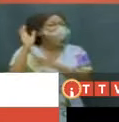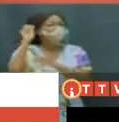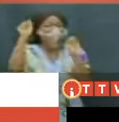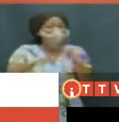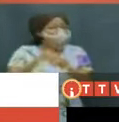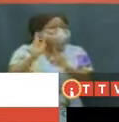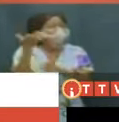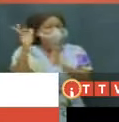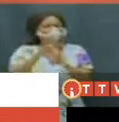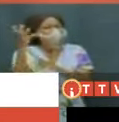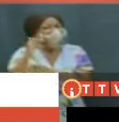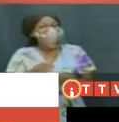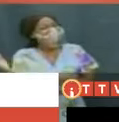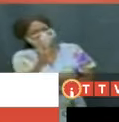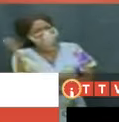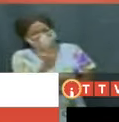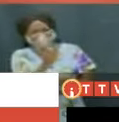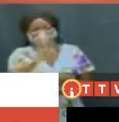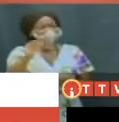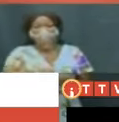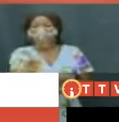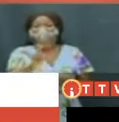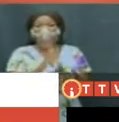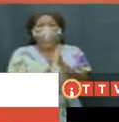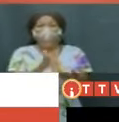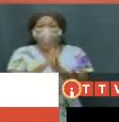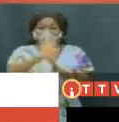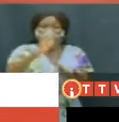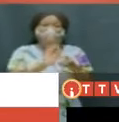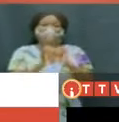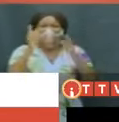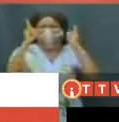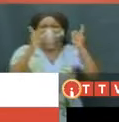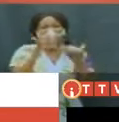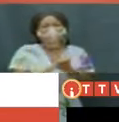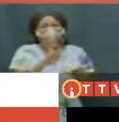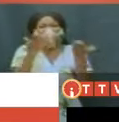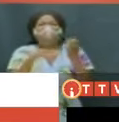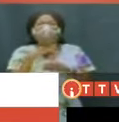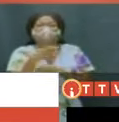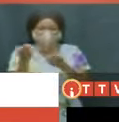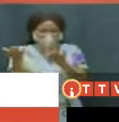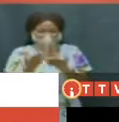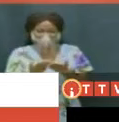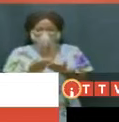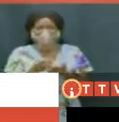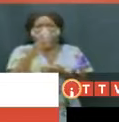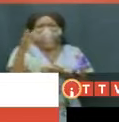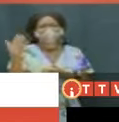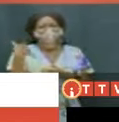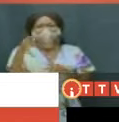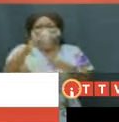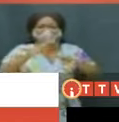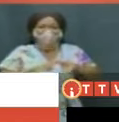ife sitikalandira teroni koma nkhani yake ndichetanena icho kuti mukatero ndi kuti mudzikhala ndi chiyembekezo